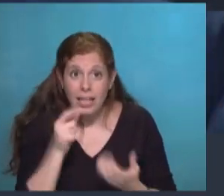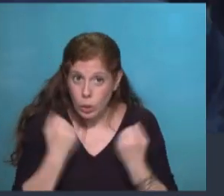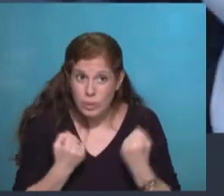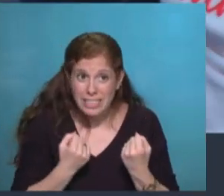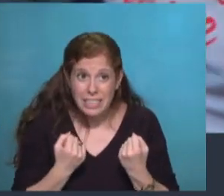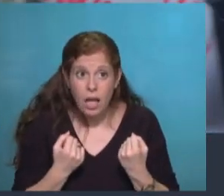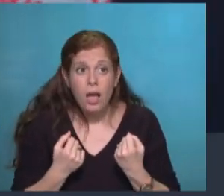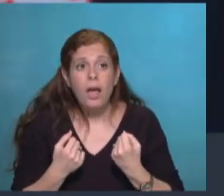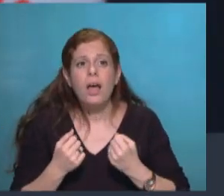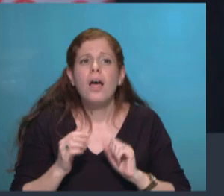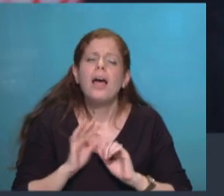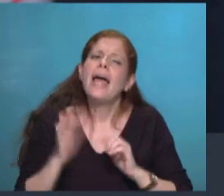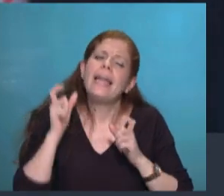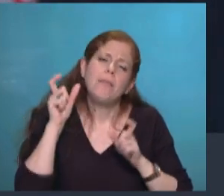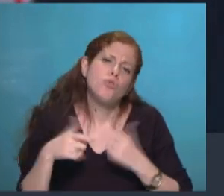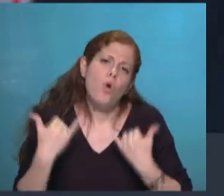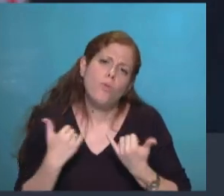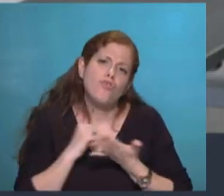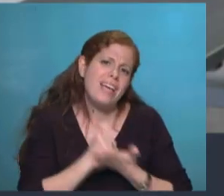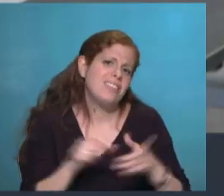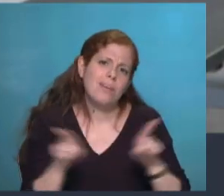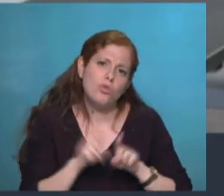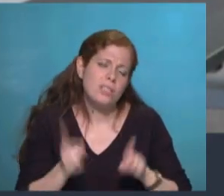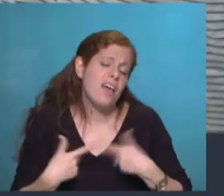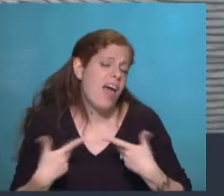מי שייצג אותנו כמו